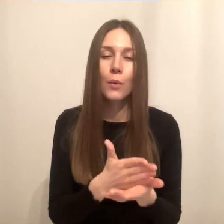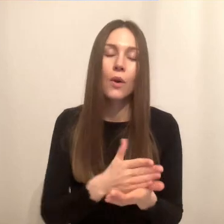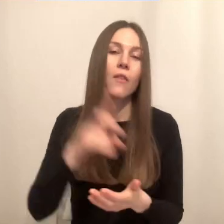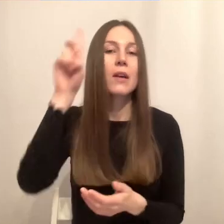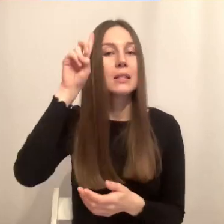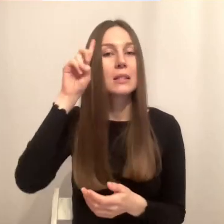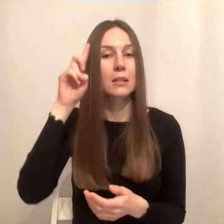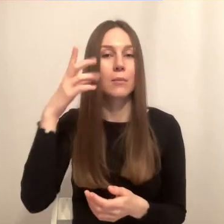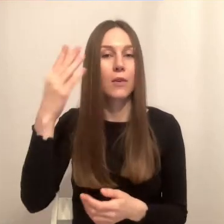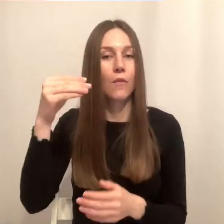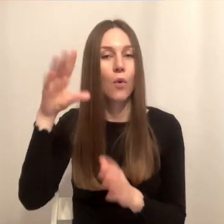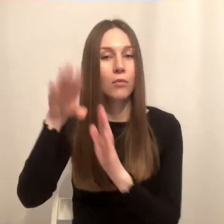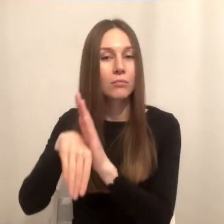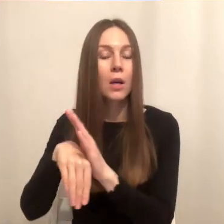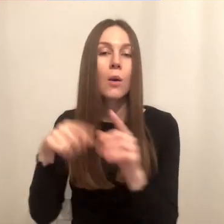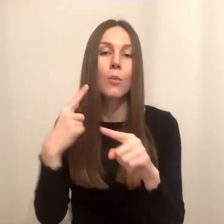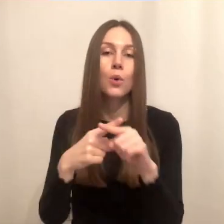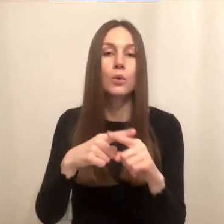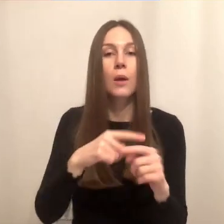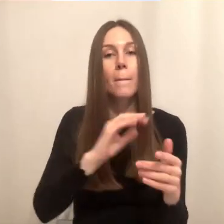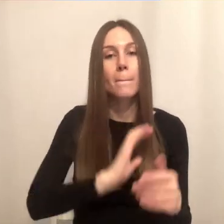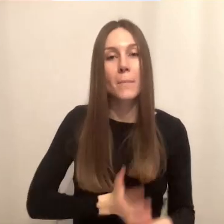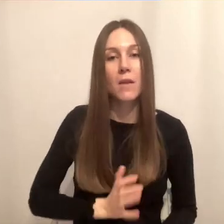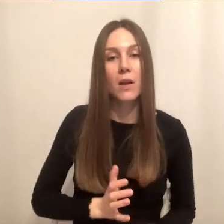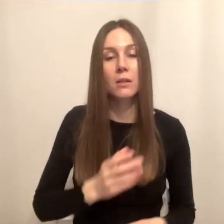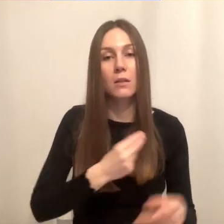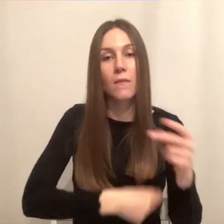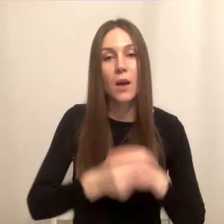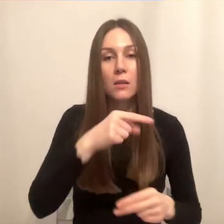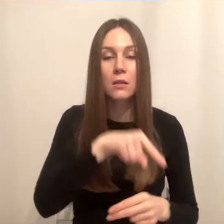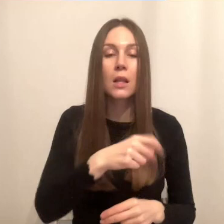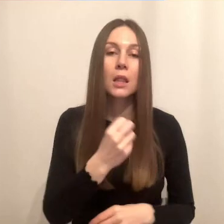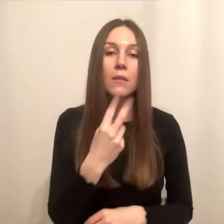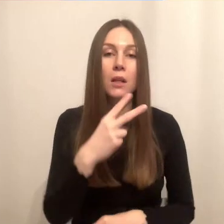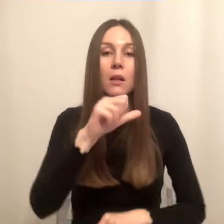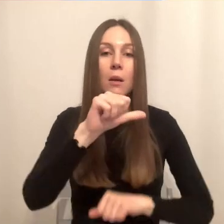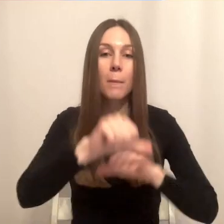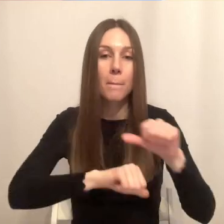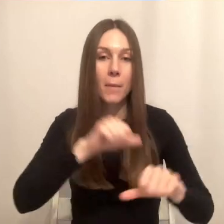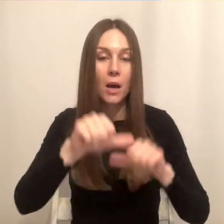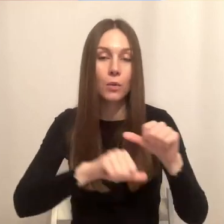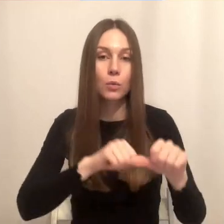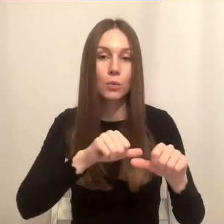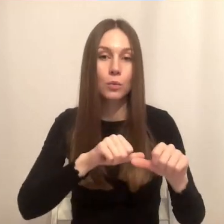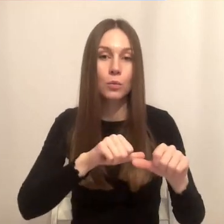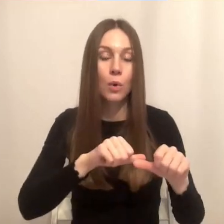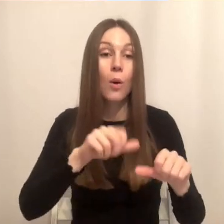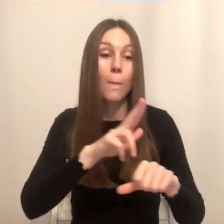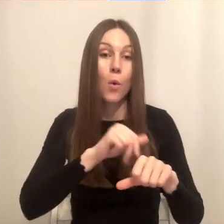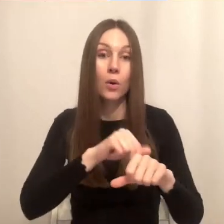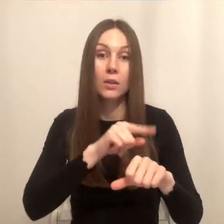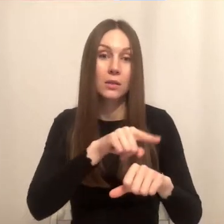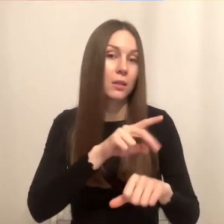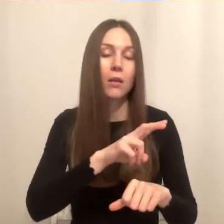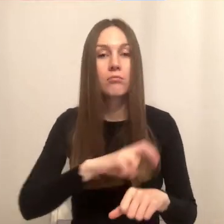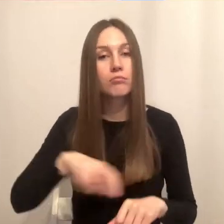ir privačiuose kompanijose, tai yra versle. Jau 12 metų, kai išėjau iš policijos, dirbu didelėse kompanijose